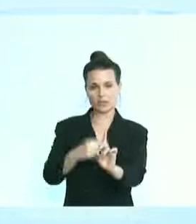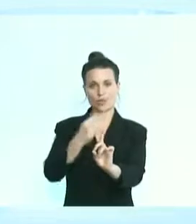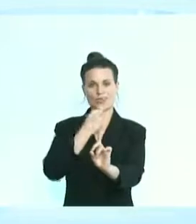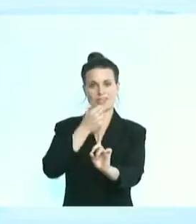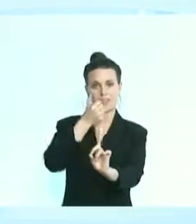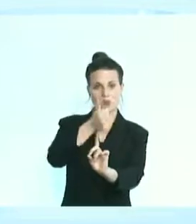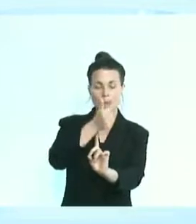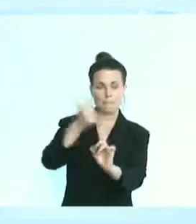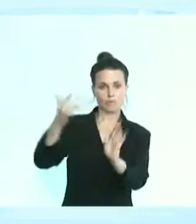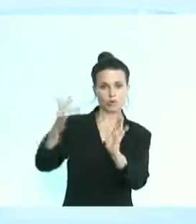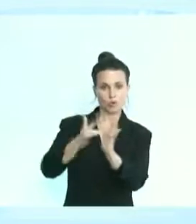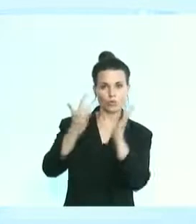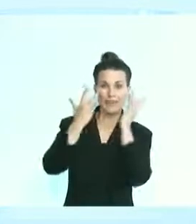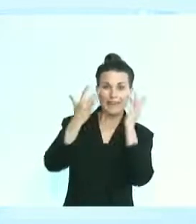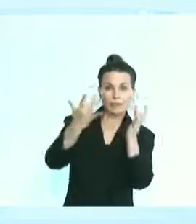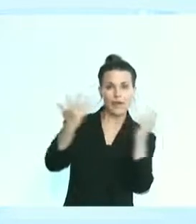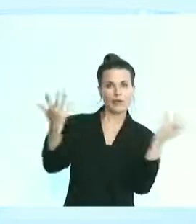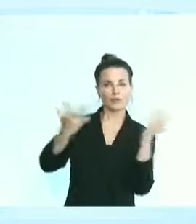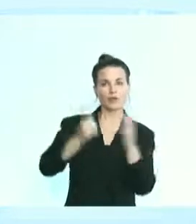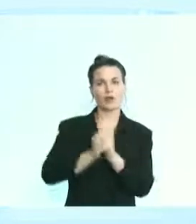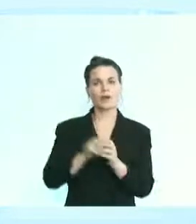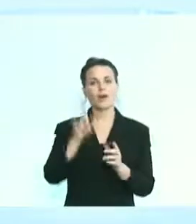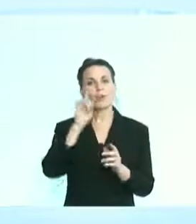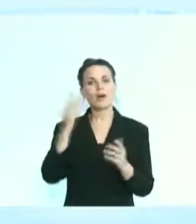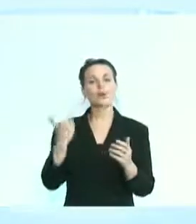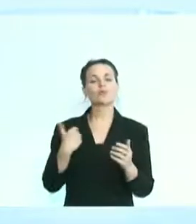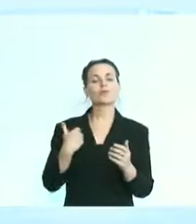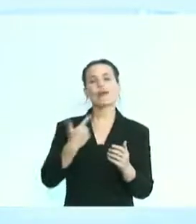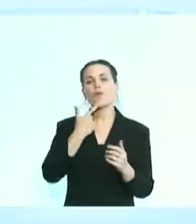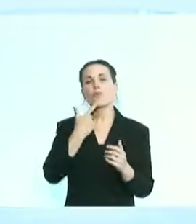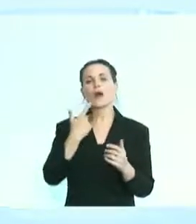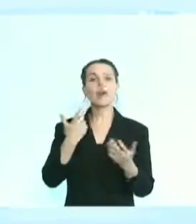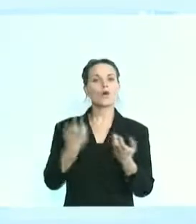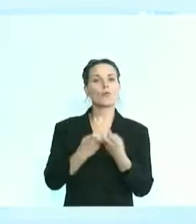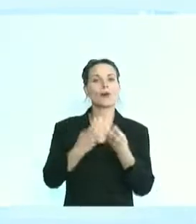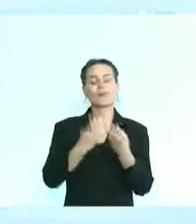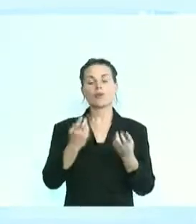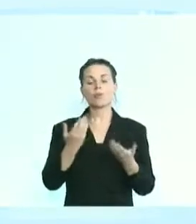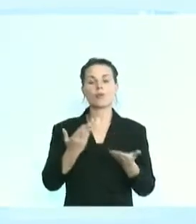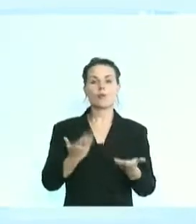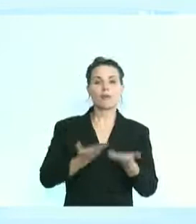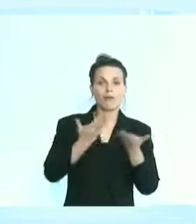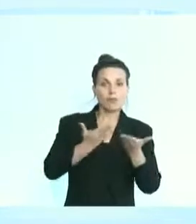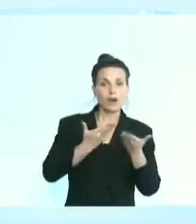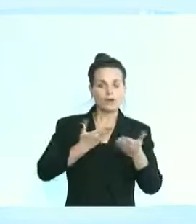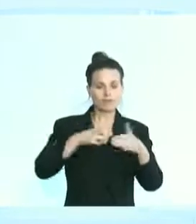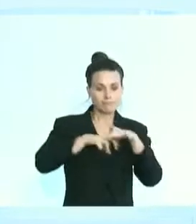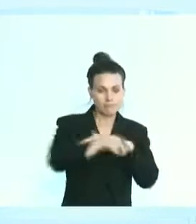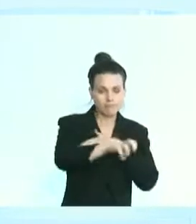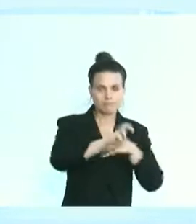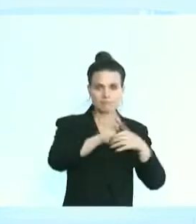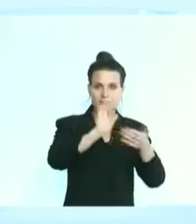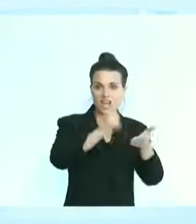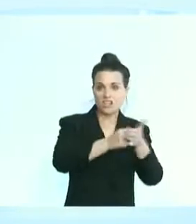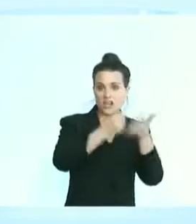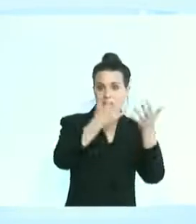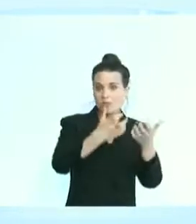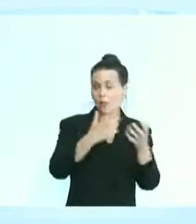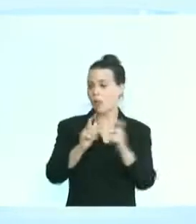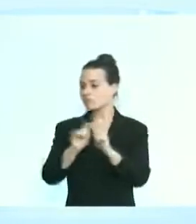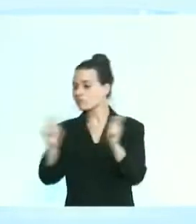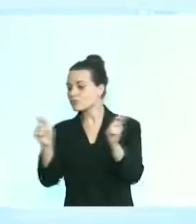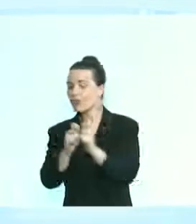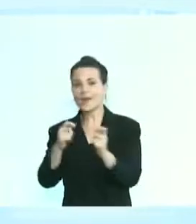l'heure, on a pris l'exemple d'aller acheter un pain. Tout à l'heure, on a pris l'exemple d'aller acheter un journal, une tranche de jambon. C'est vraiment très, très important aujourd'hui de se rendre compte qu'on a quand